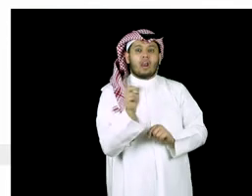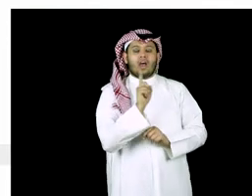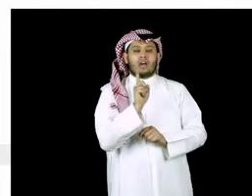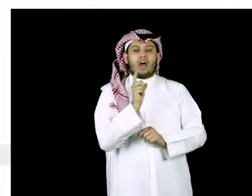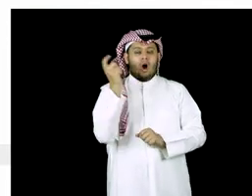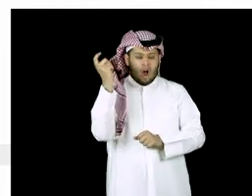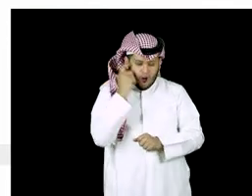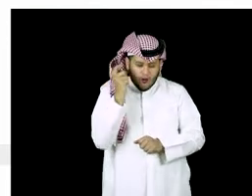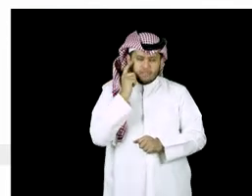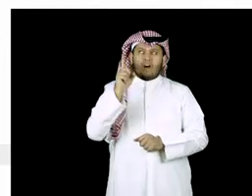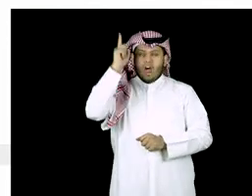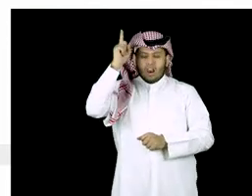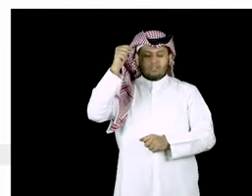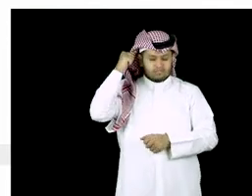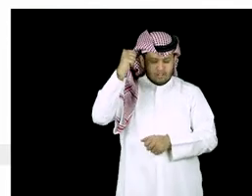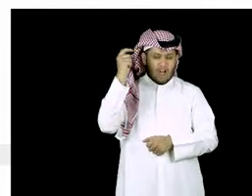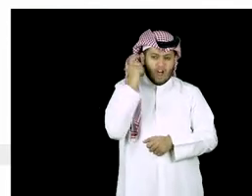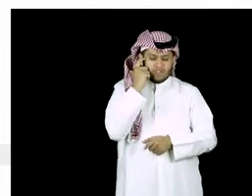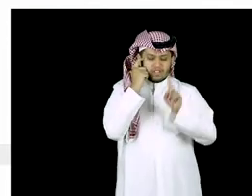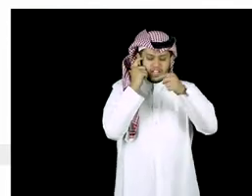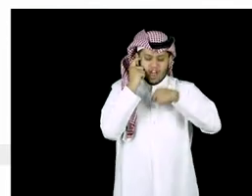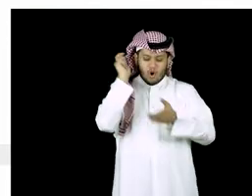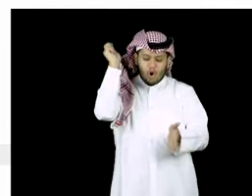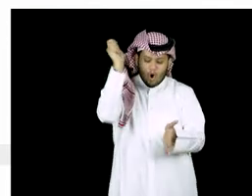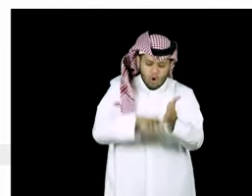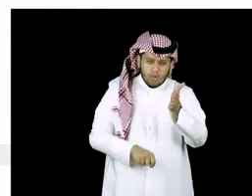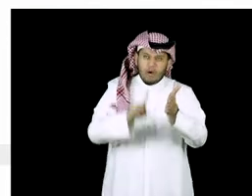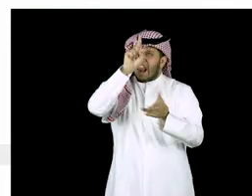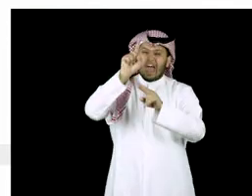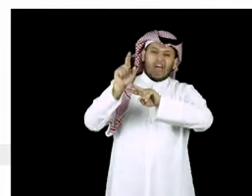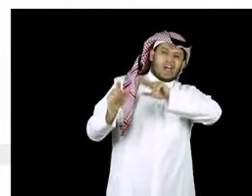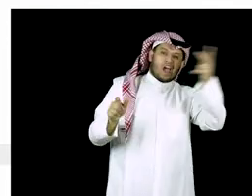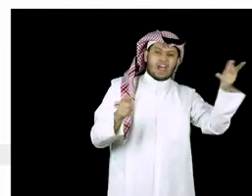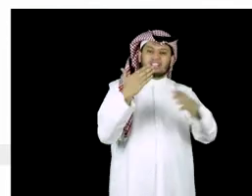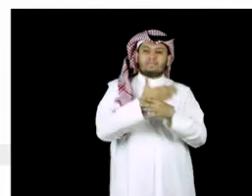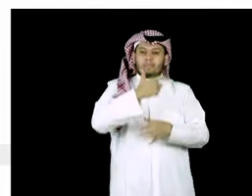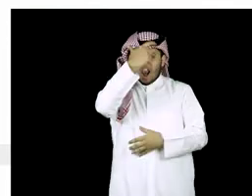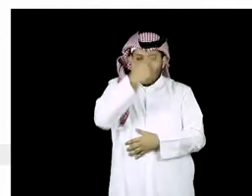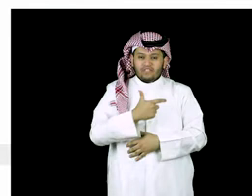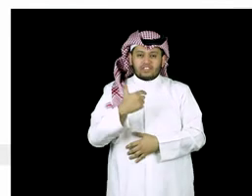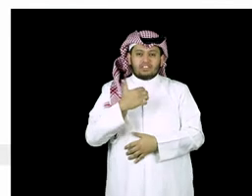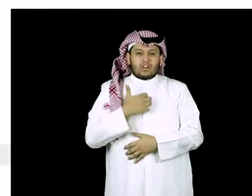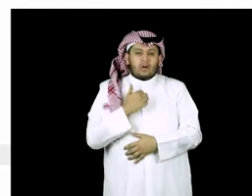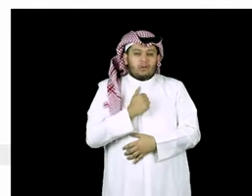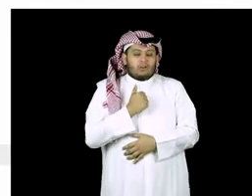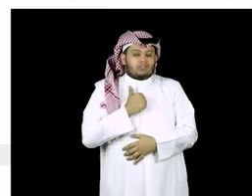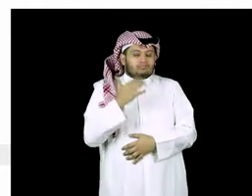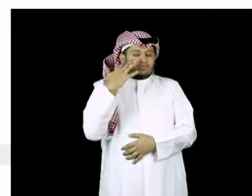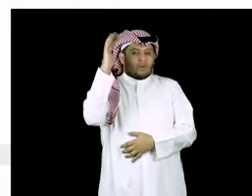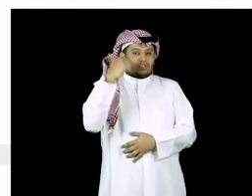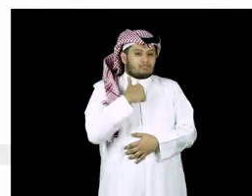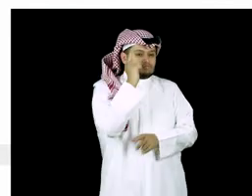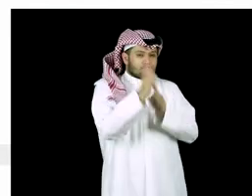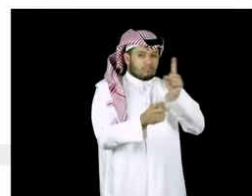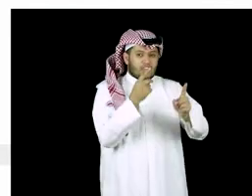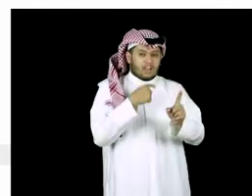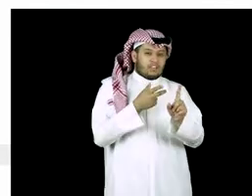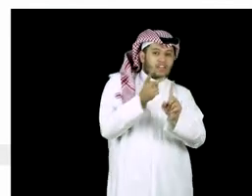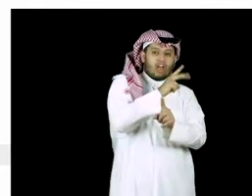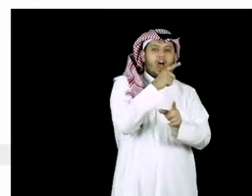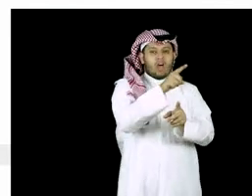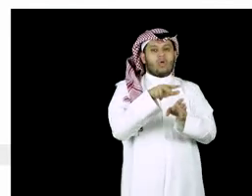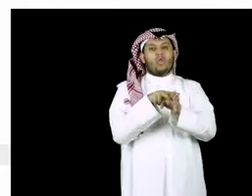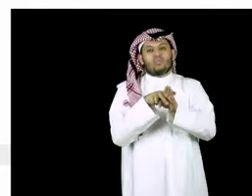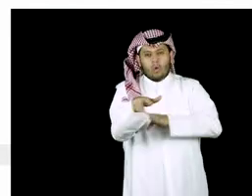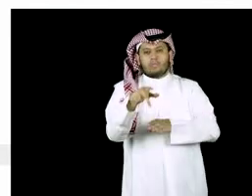الأصلح، لكنه يحكم بغير ما أنزل الله لهوى في نفسه أو متابعة للغير، فهذا